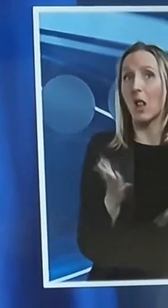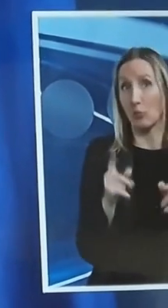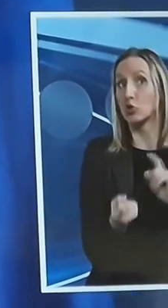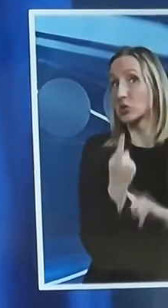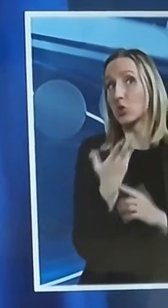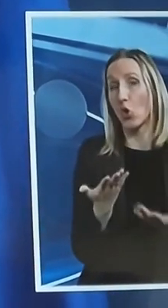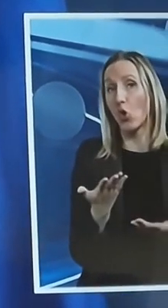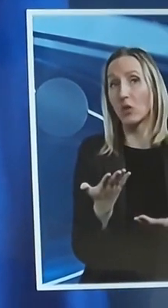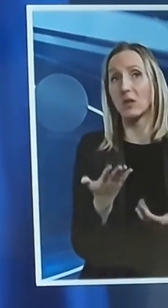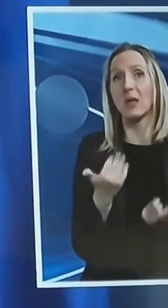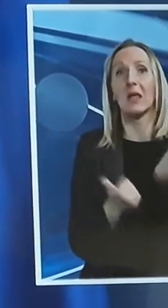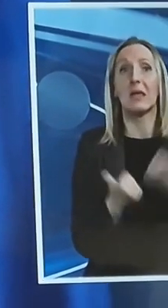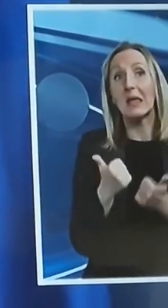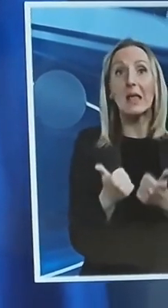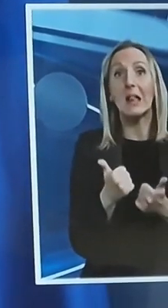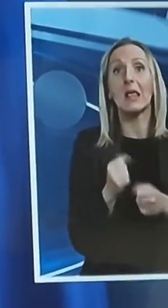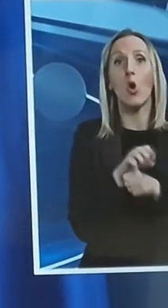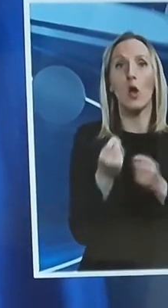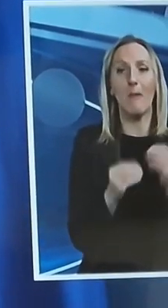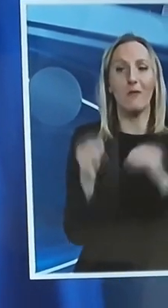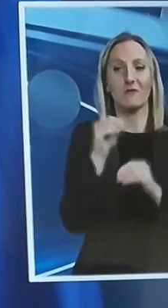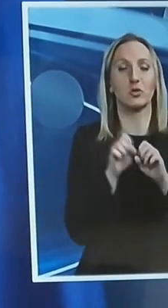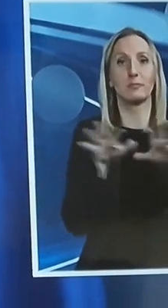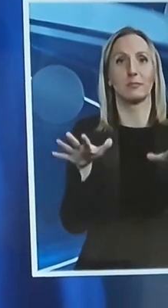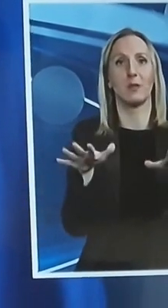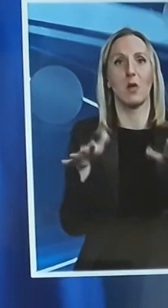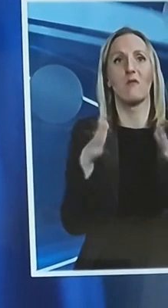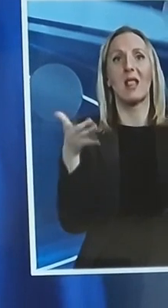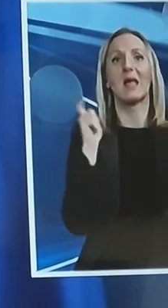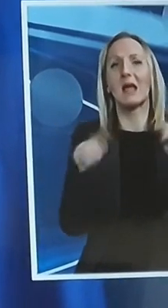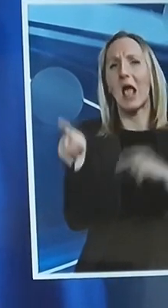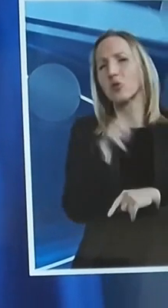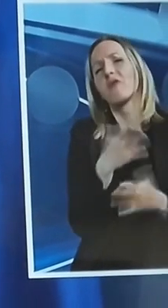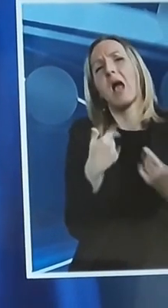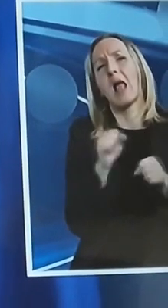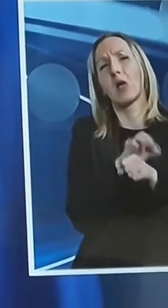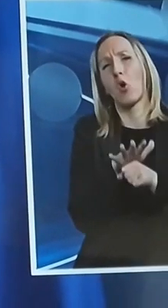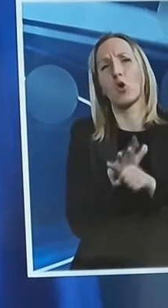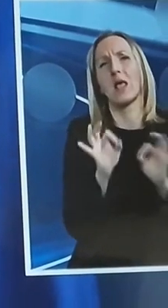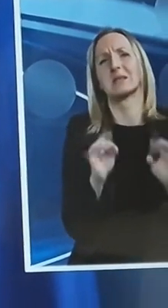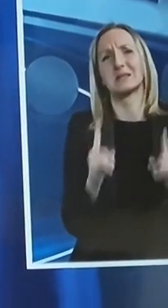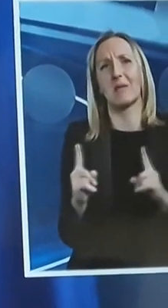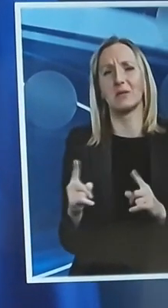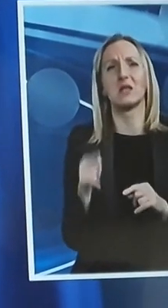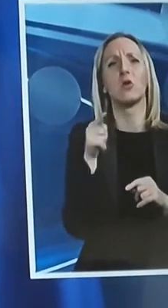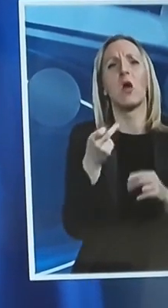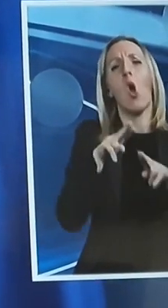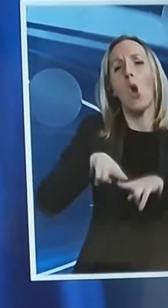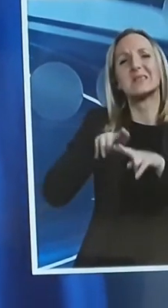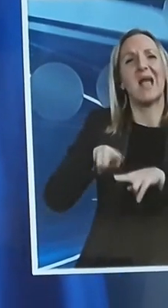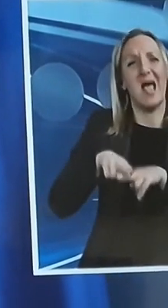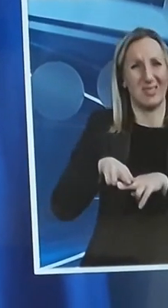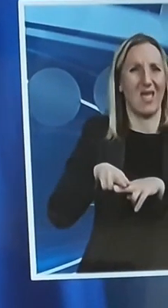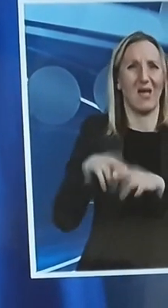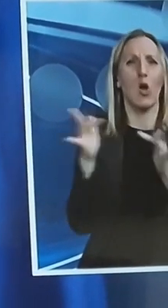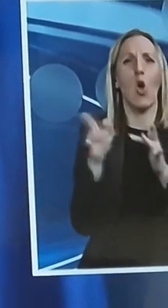ili se vraćati i u veće gradove gde su epidemiološka situacija stabilna. To su takozvani kontaktni repovi epidemije koji se